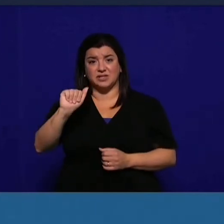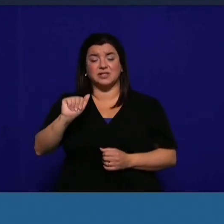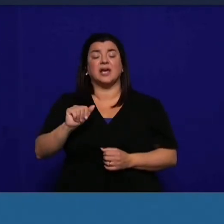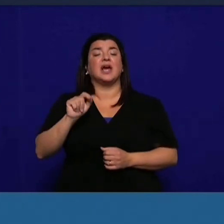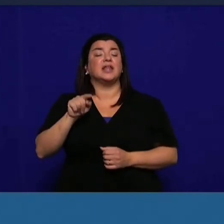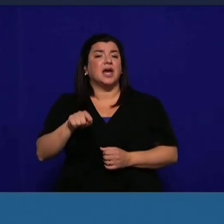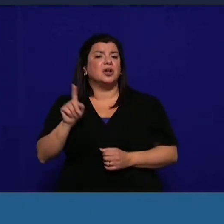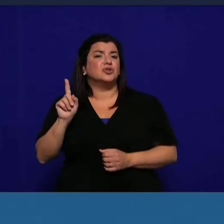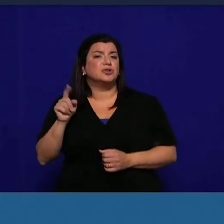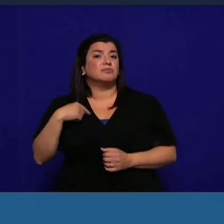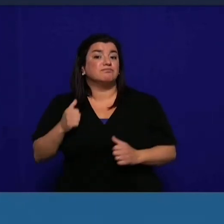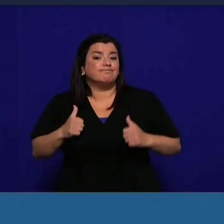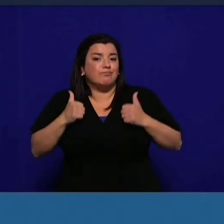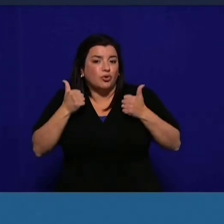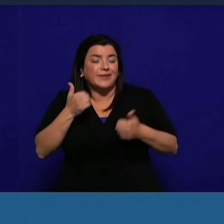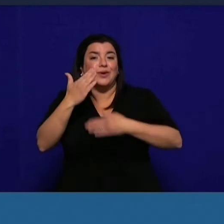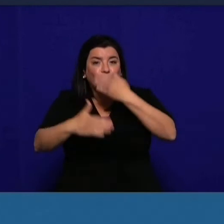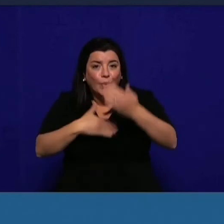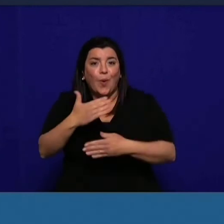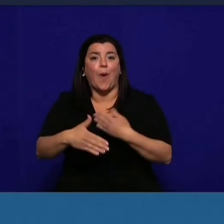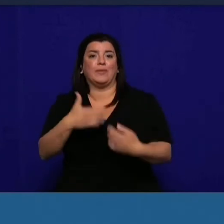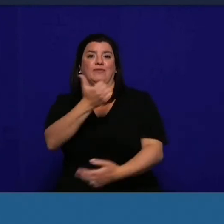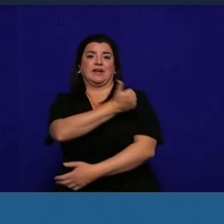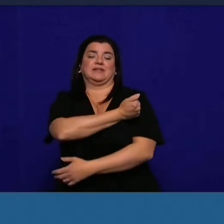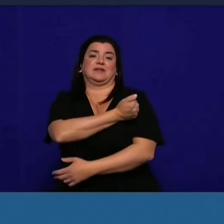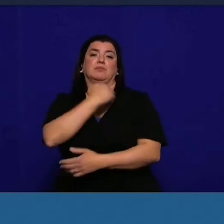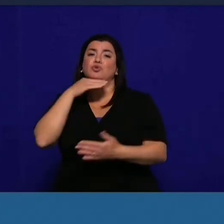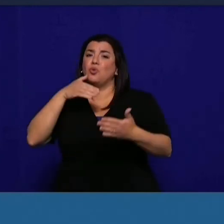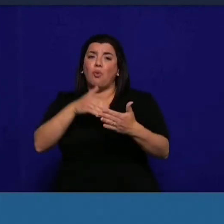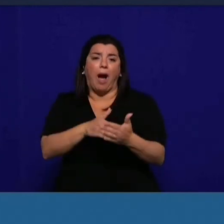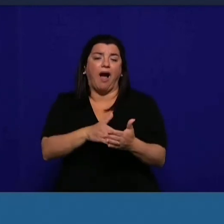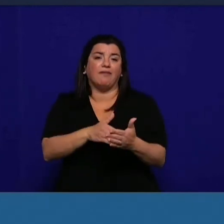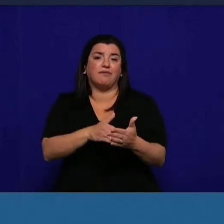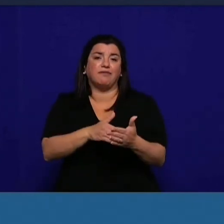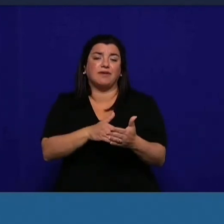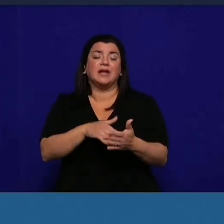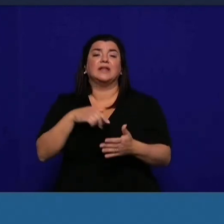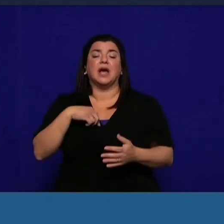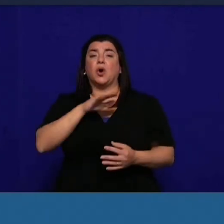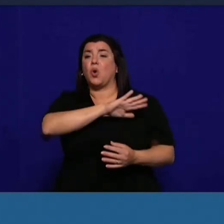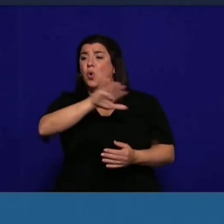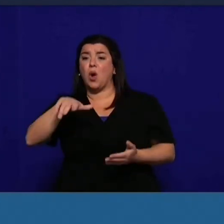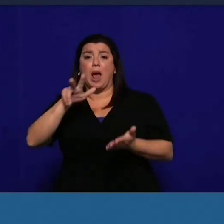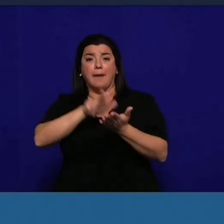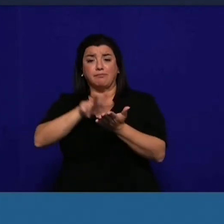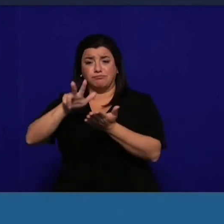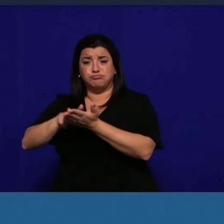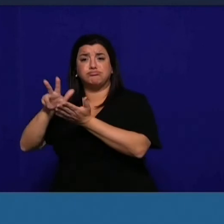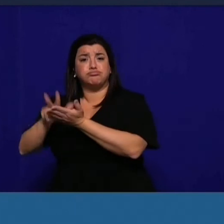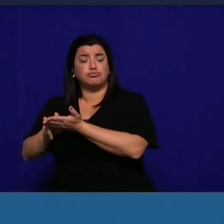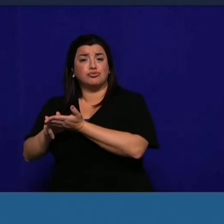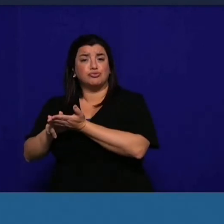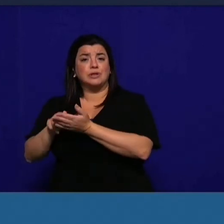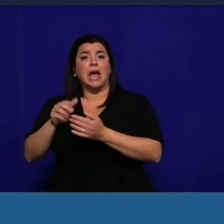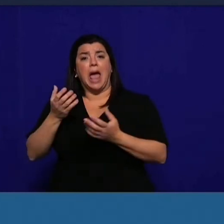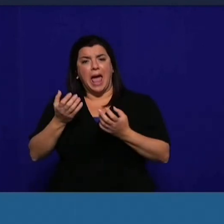importanti li nibqgħu nieħdu dawn il-vaccines kollha kemm huma li ġew approvati u li riskju li jkun hemm li